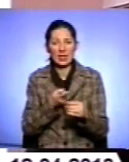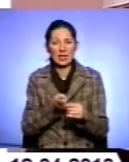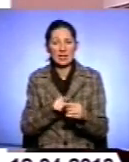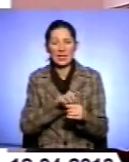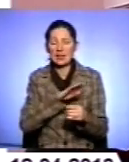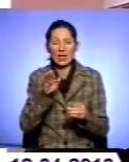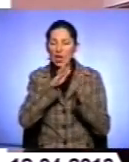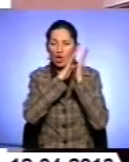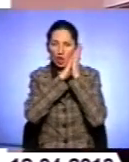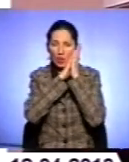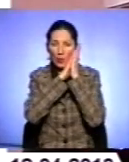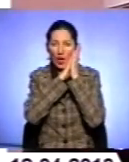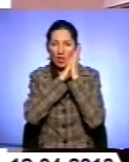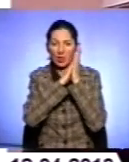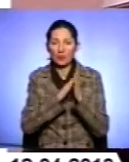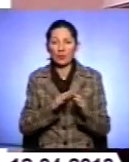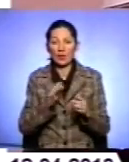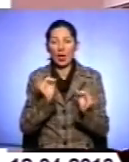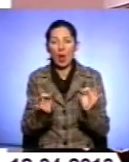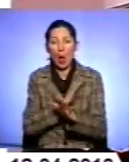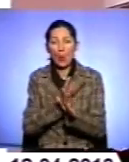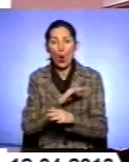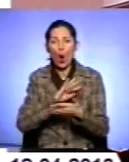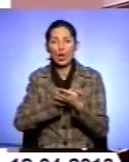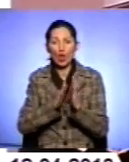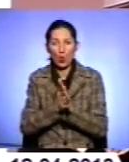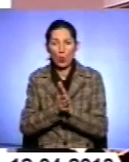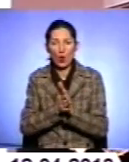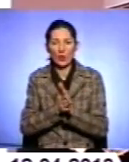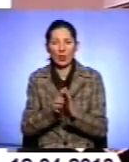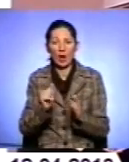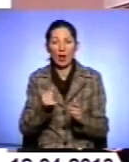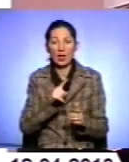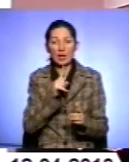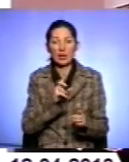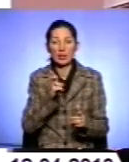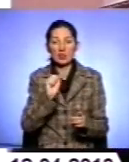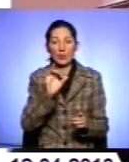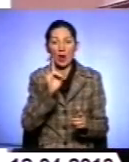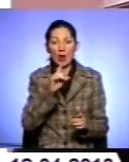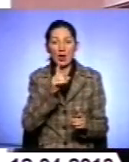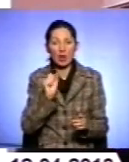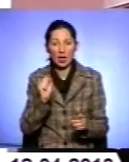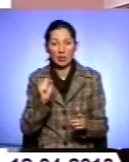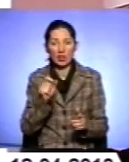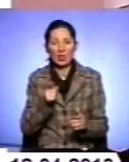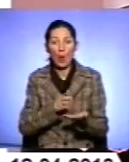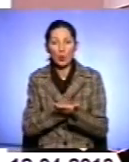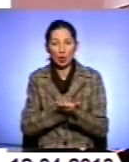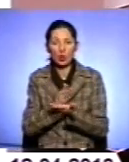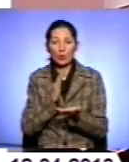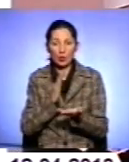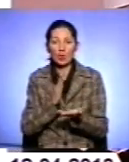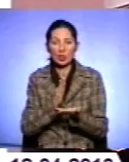недосипання, погодні умови. А в Збаразькій виправній колонії там службу несуть і